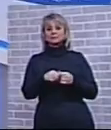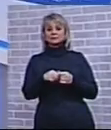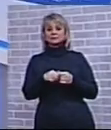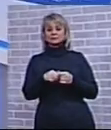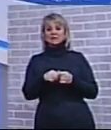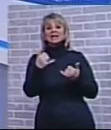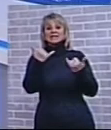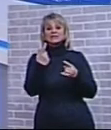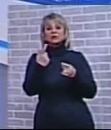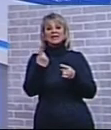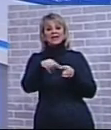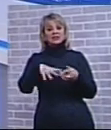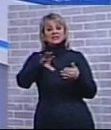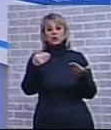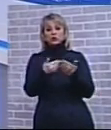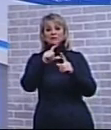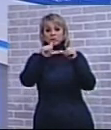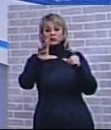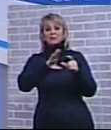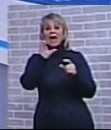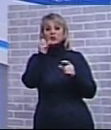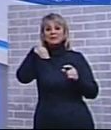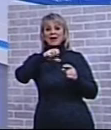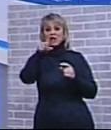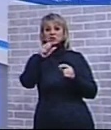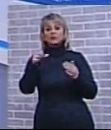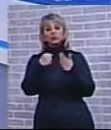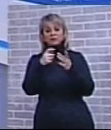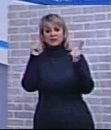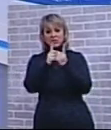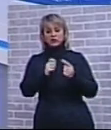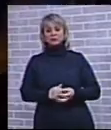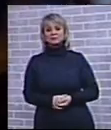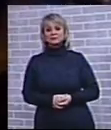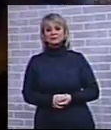Таганрог. На сегодня это все новости. В студии был Артем Тарасов. До встречи.